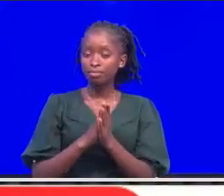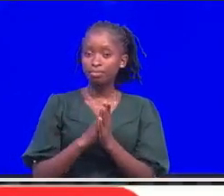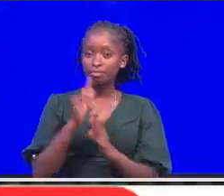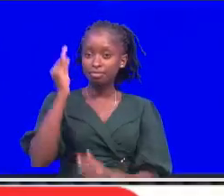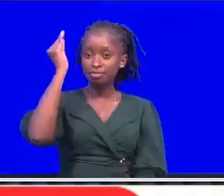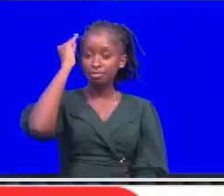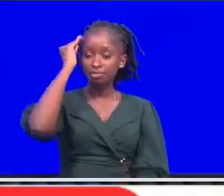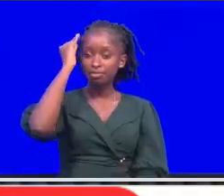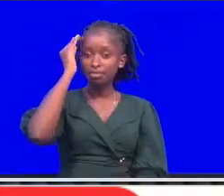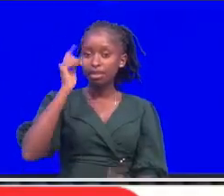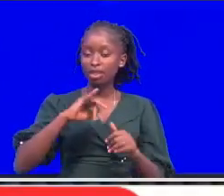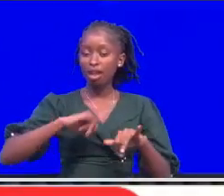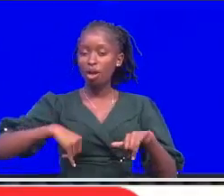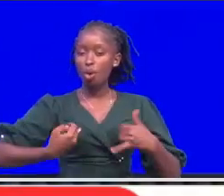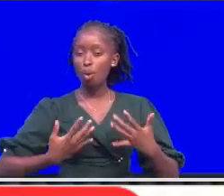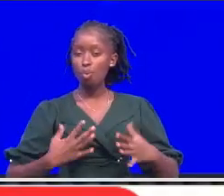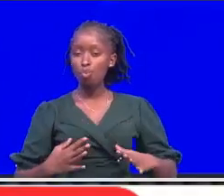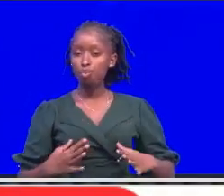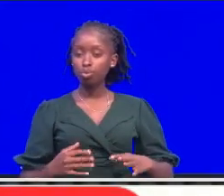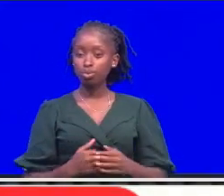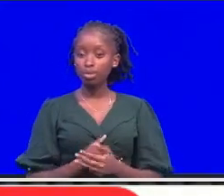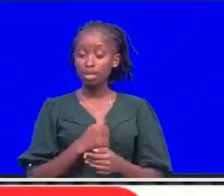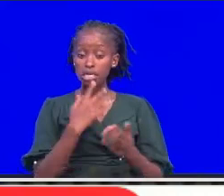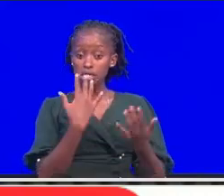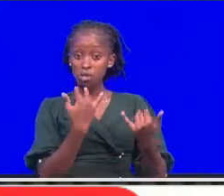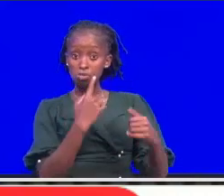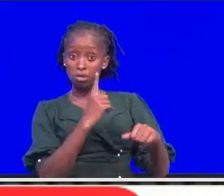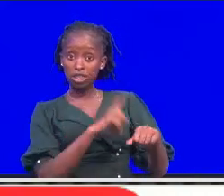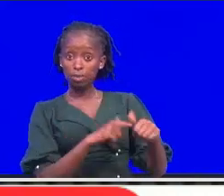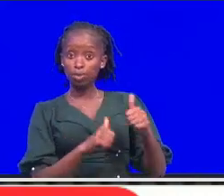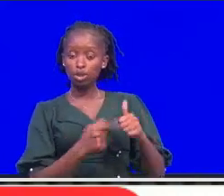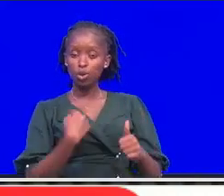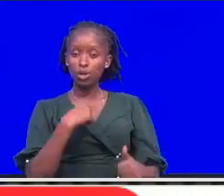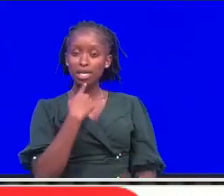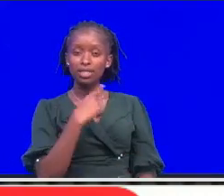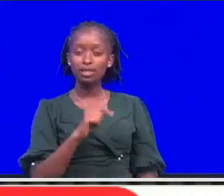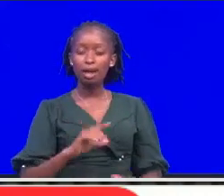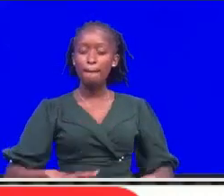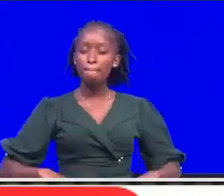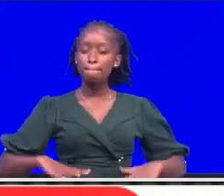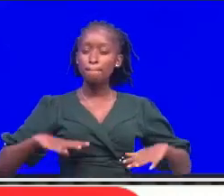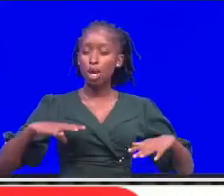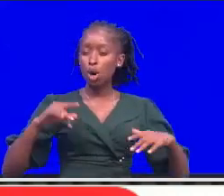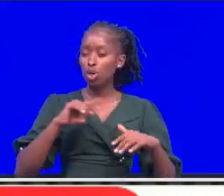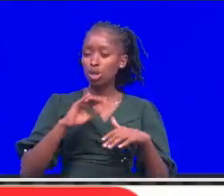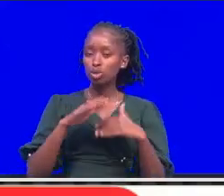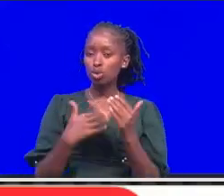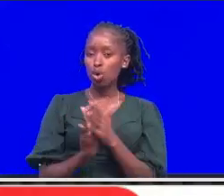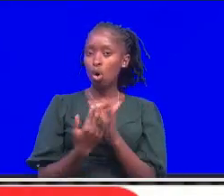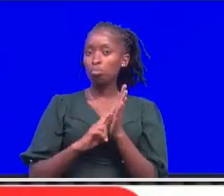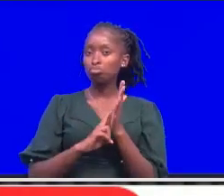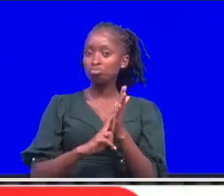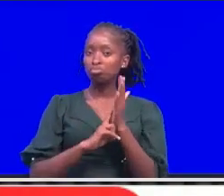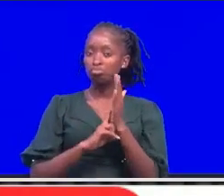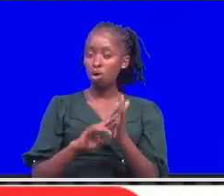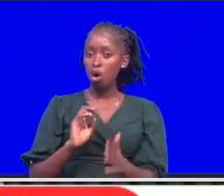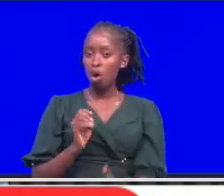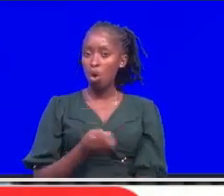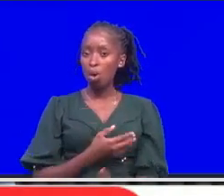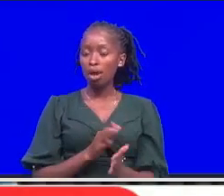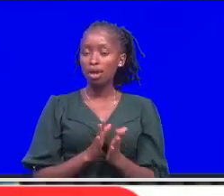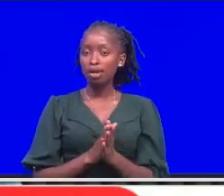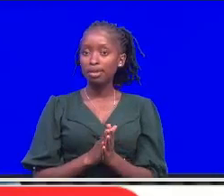Ni wakati ambapo tunasema tunajivunia watangazaji wetu, tunajivunia vipindi vyetu, tunajivunia